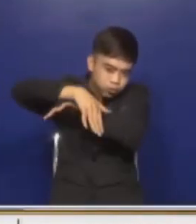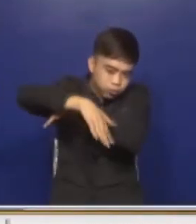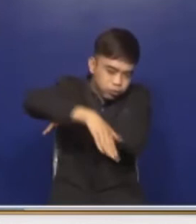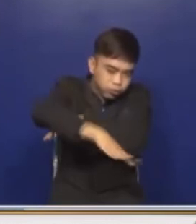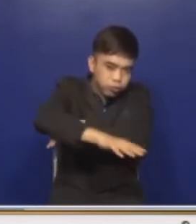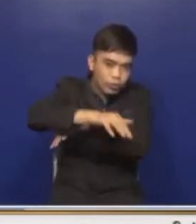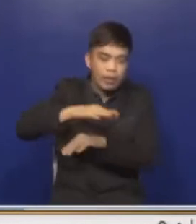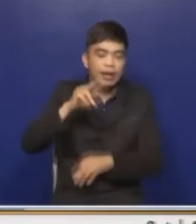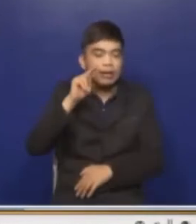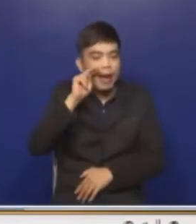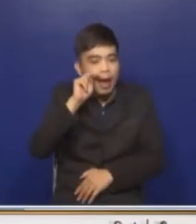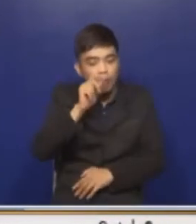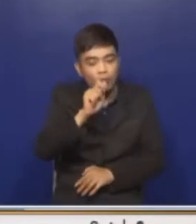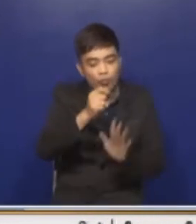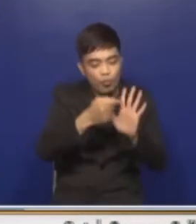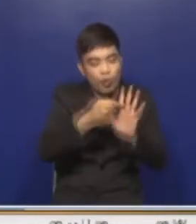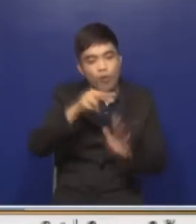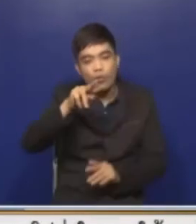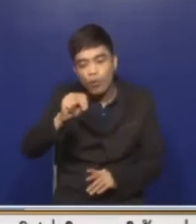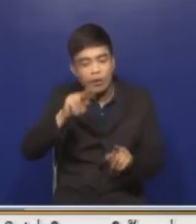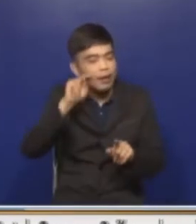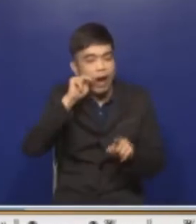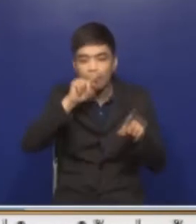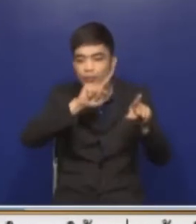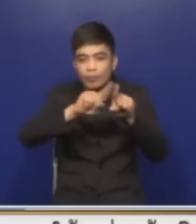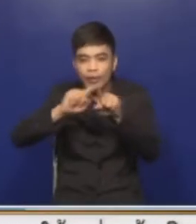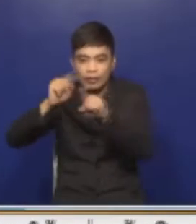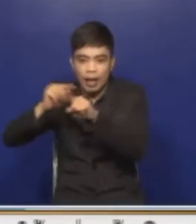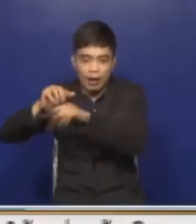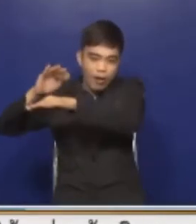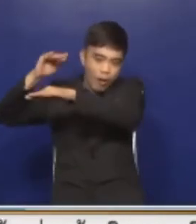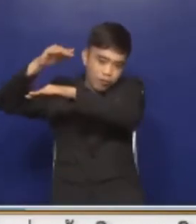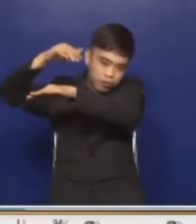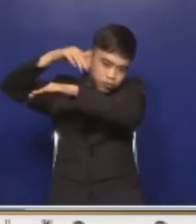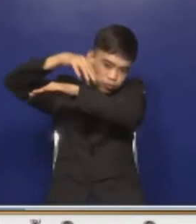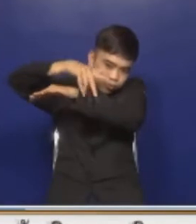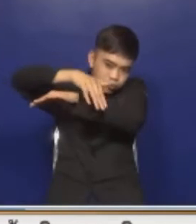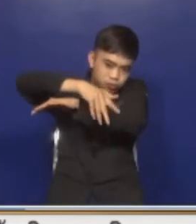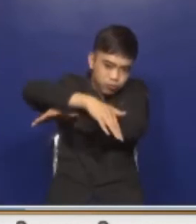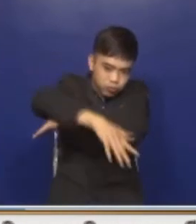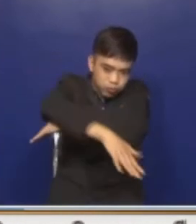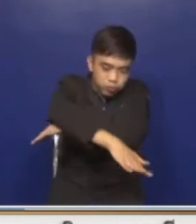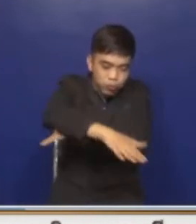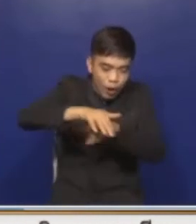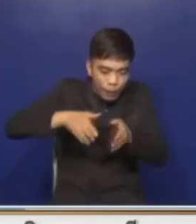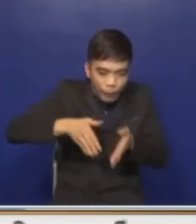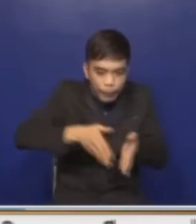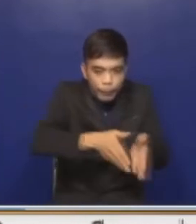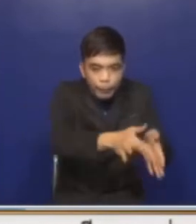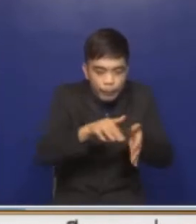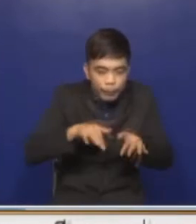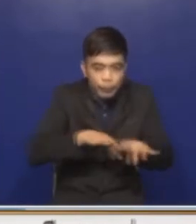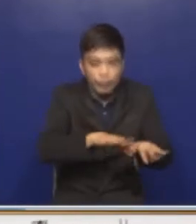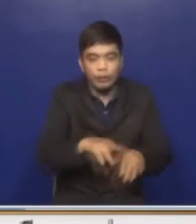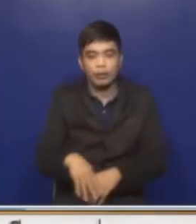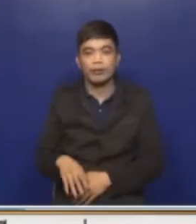น้ำอูนส่งพวกเนี้ยถ้าลงมาจากผู้ผ่านก็จะพ้นลำน้ำกลับในจาก